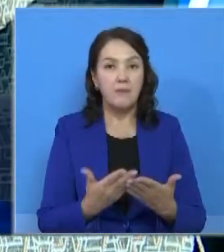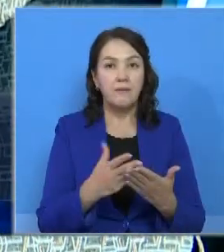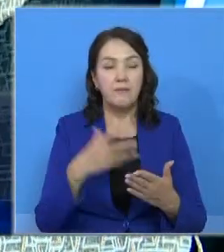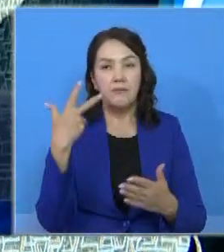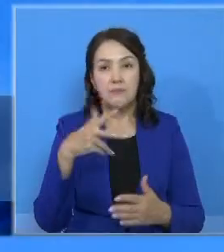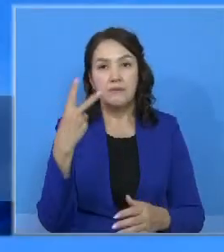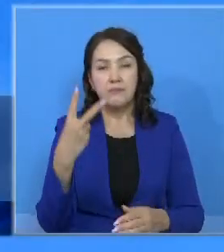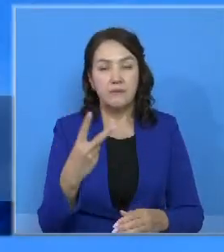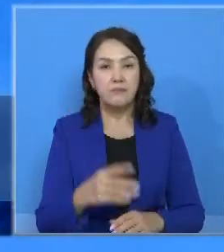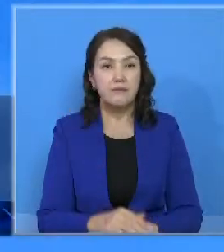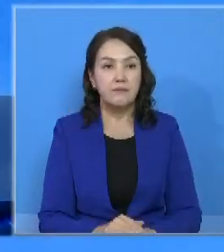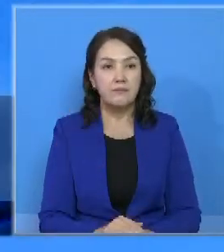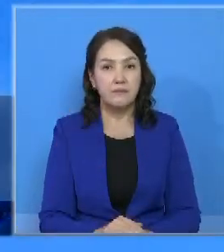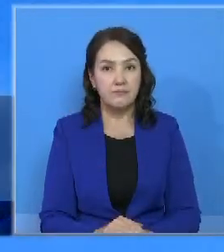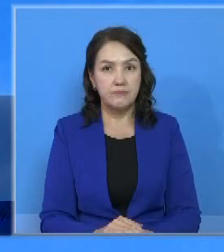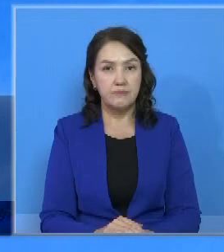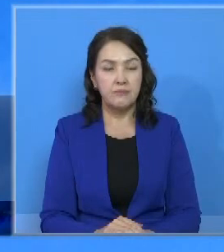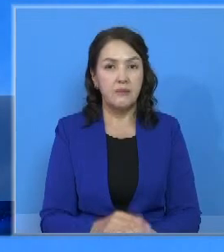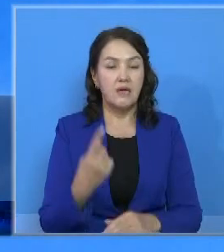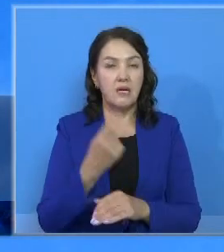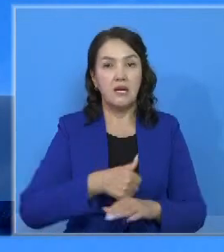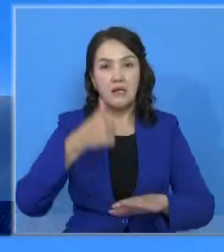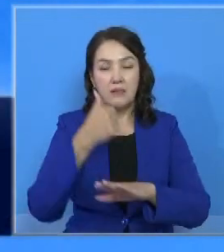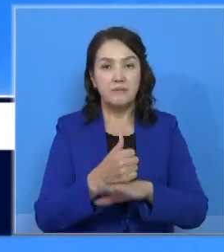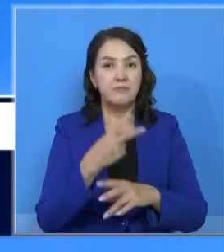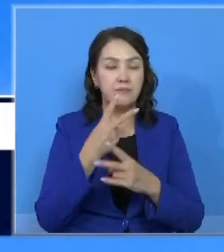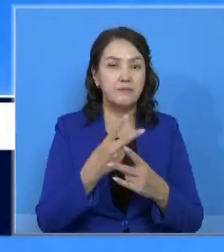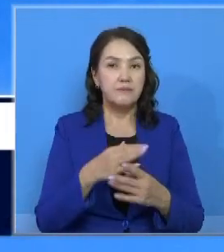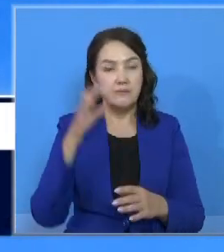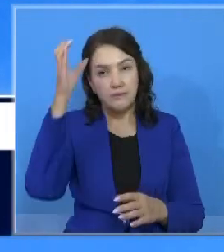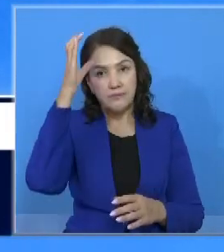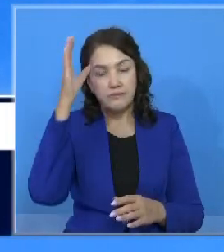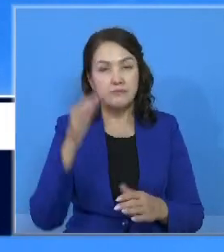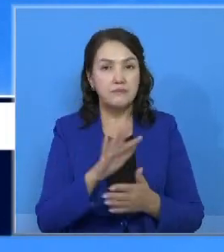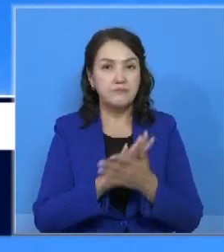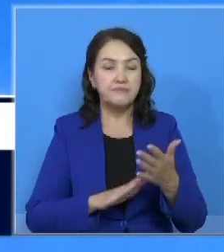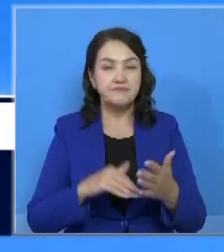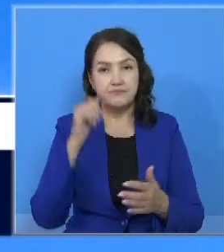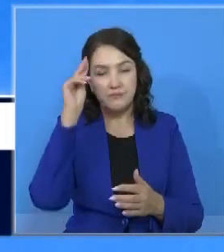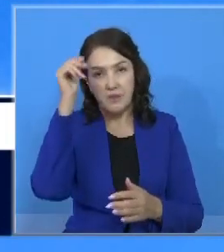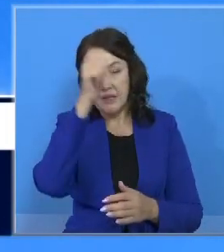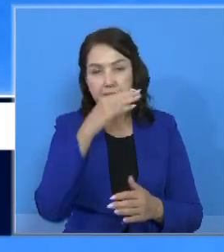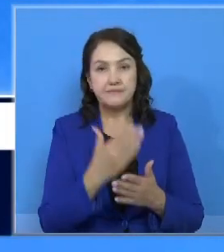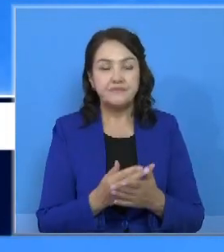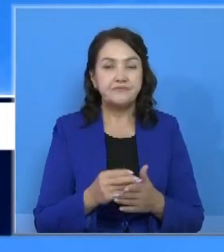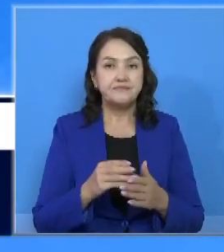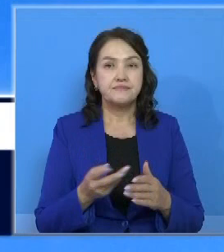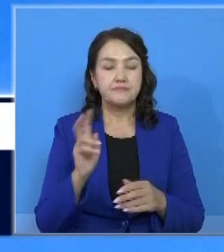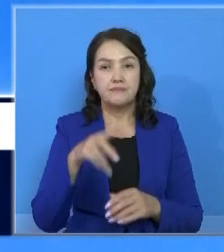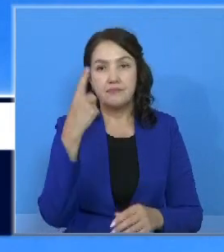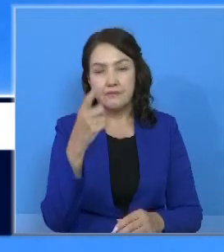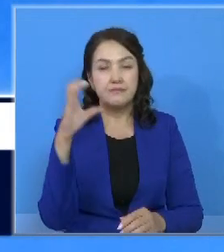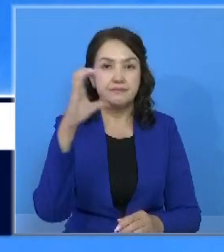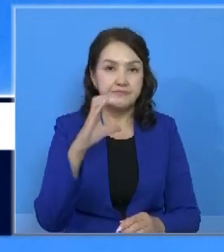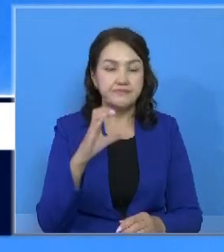уже 32. Одно из главных нововведений в сфере среднего образования – продление учебного года. По традиции дети пойдут в школу 1